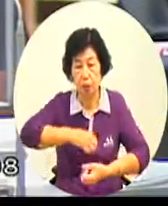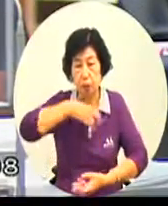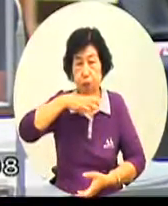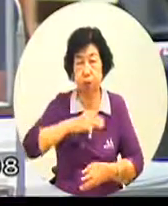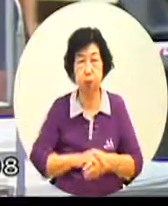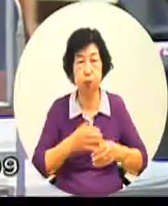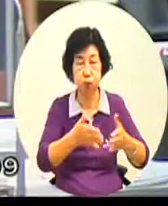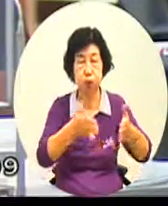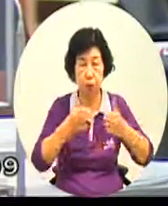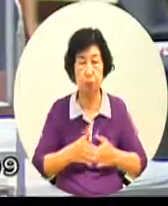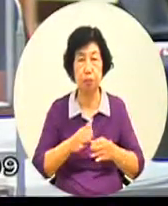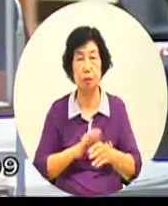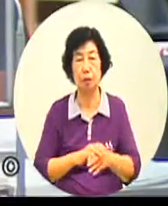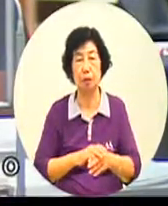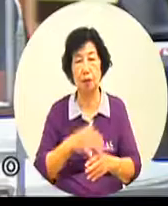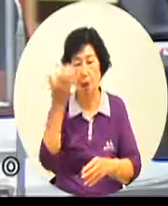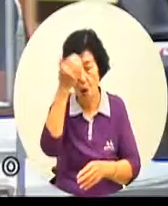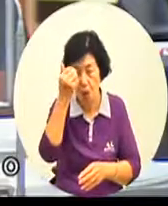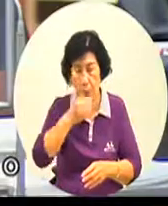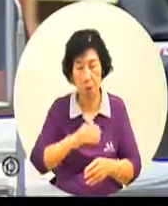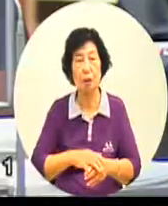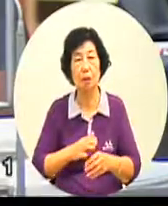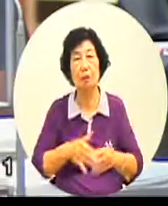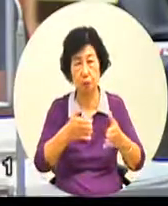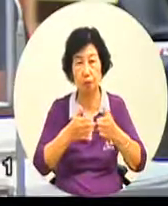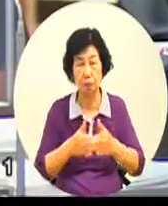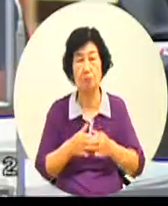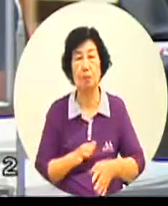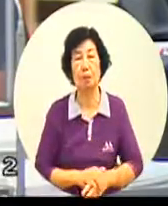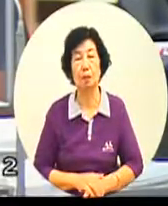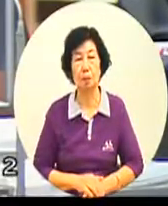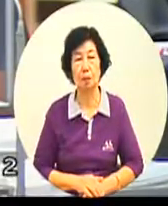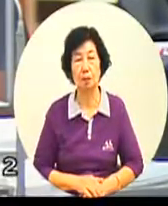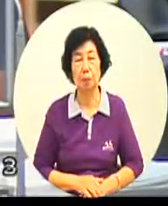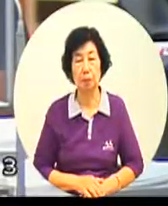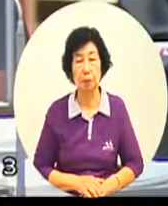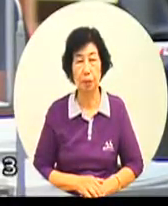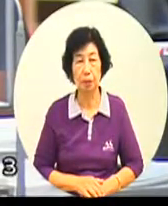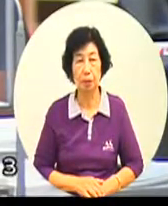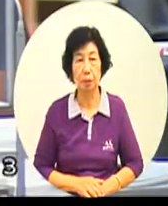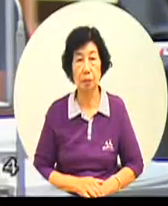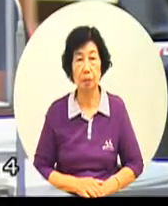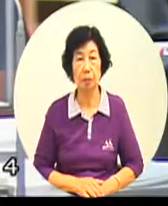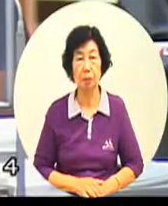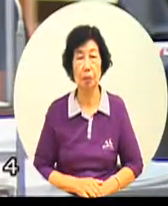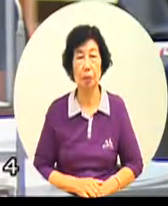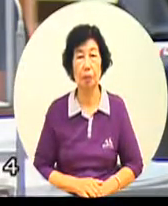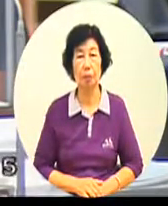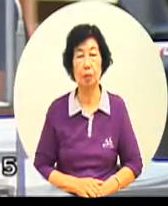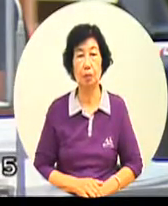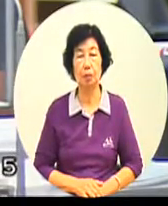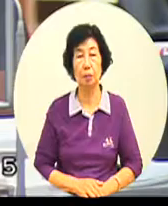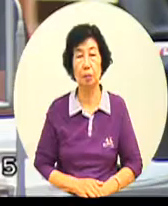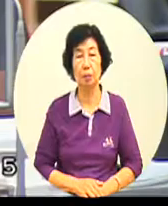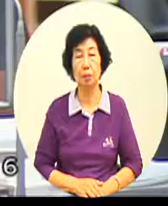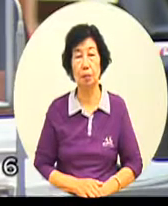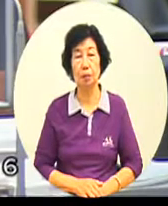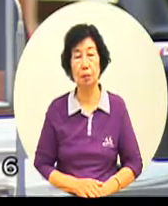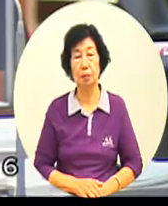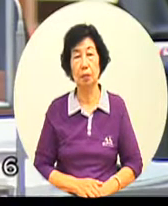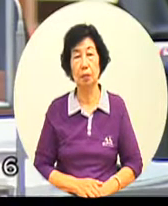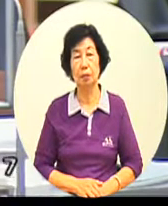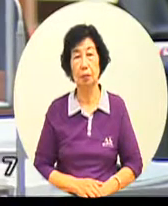要的这些长者啊，哈， 是， 好，啊，请局长请坐哈，因为时间关系哈，因为